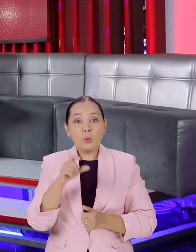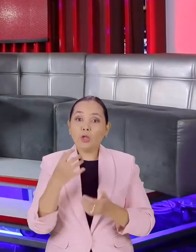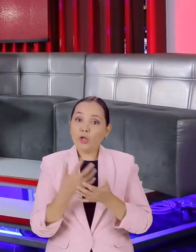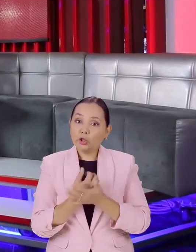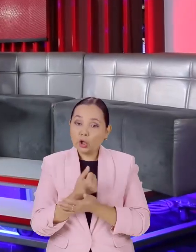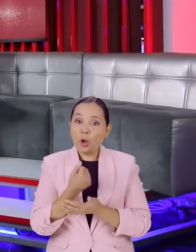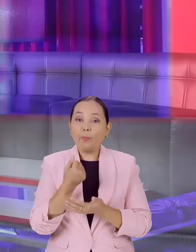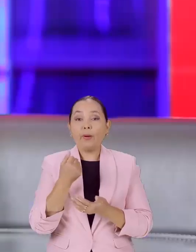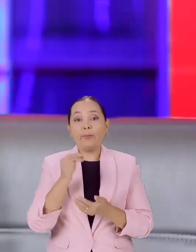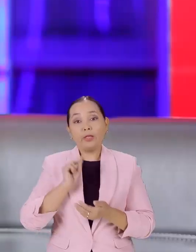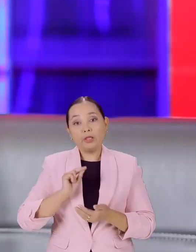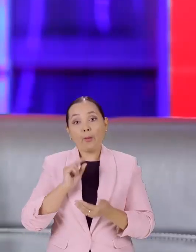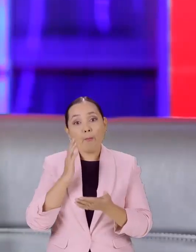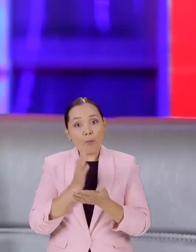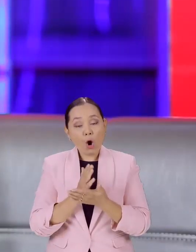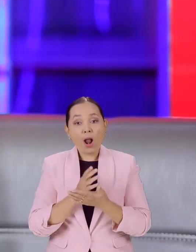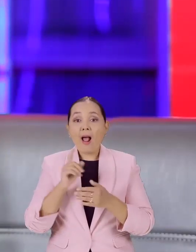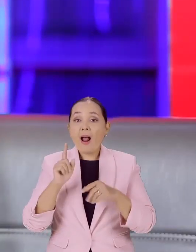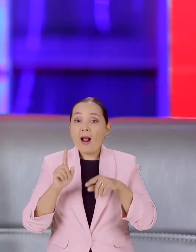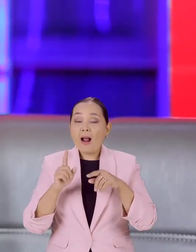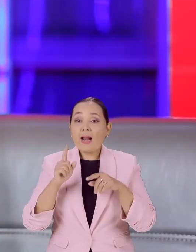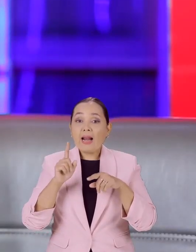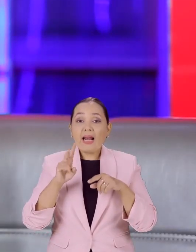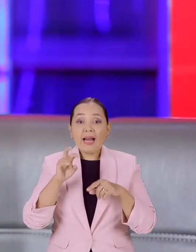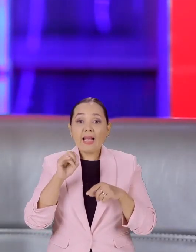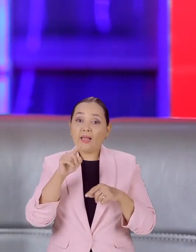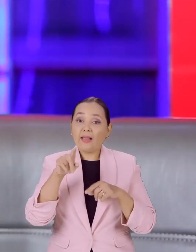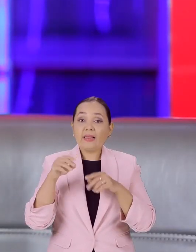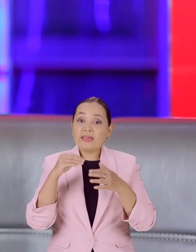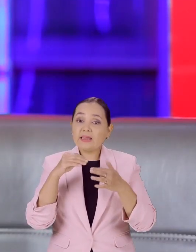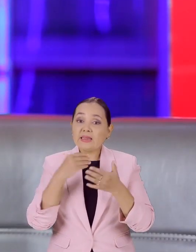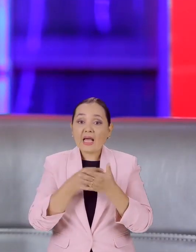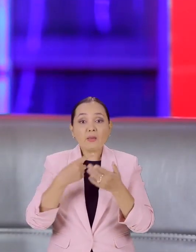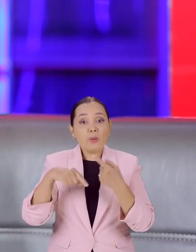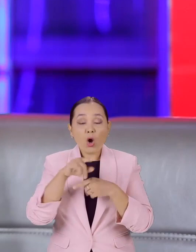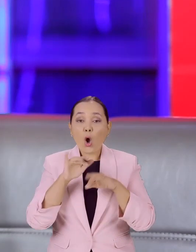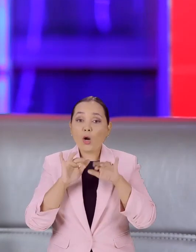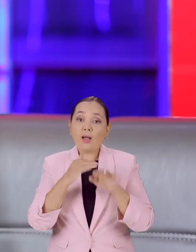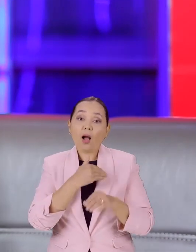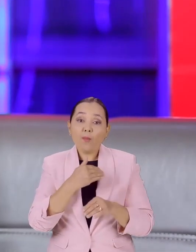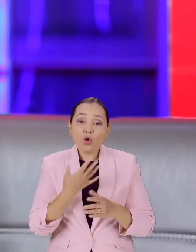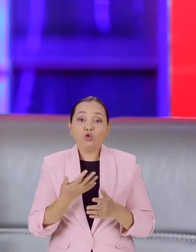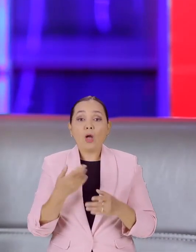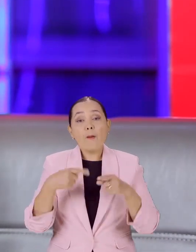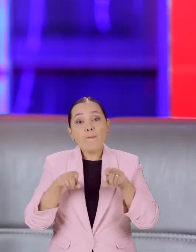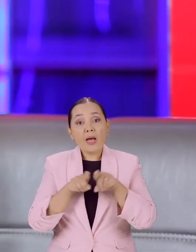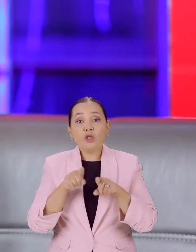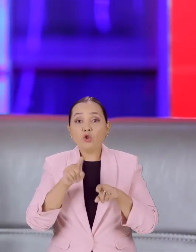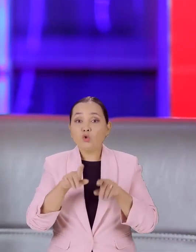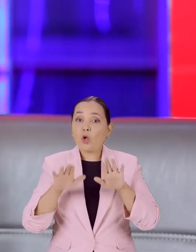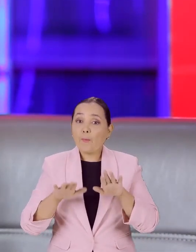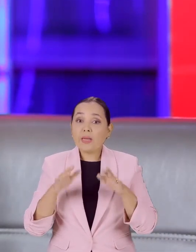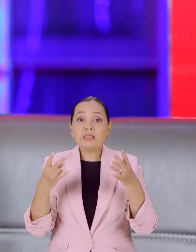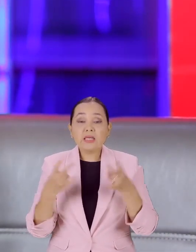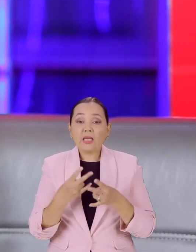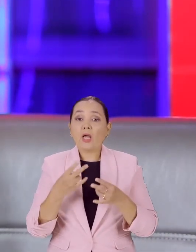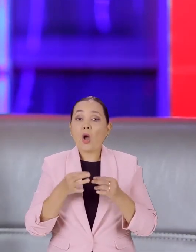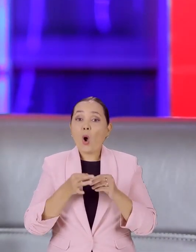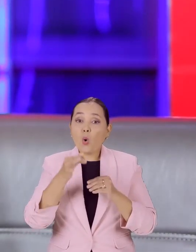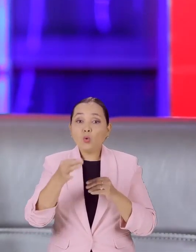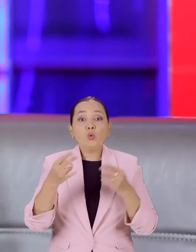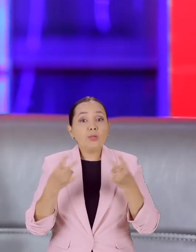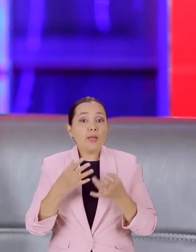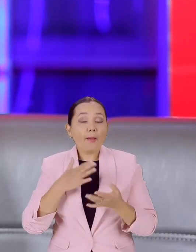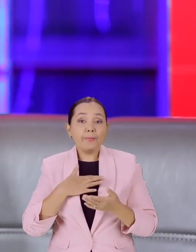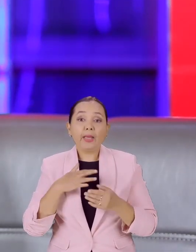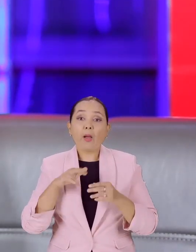Yo'lini topib qandini urayotganlar bor, lekin hududlarda tadbirkorlik qilmoqchiman. Mana shuncha maskan kerak, mana shuncha hudud